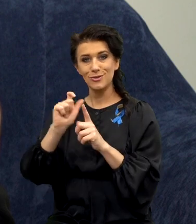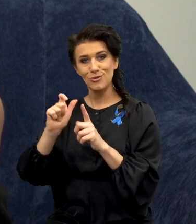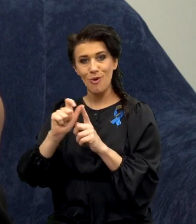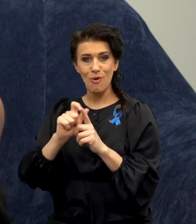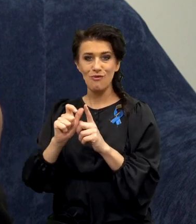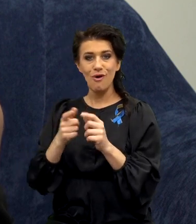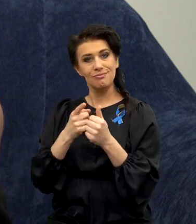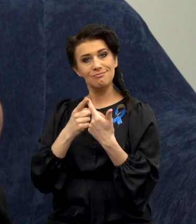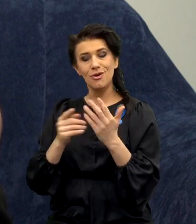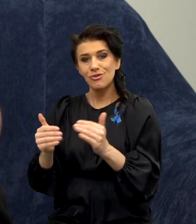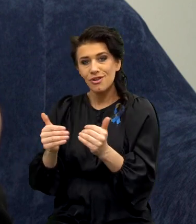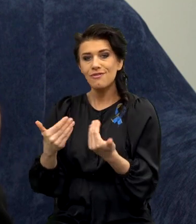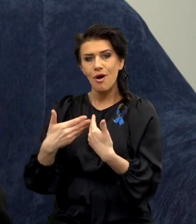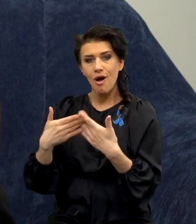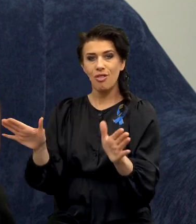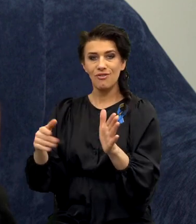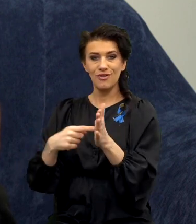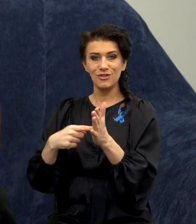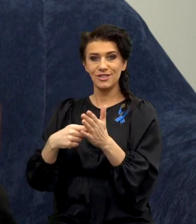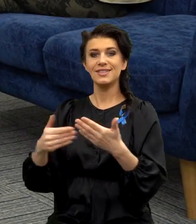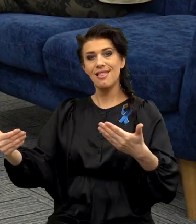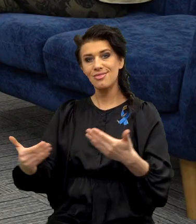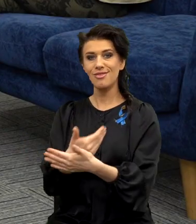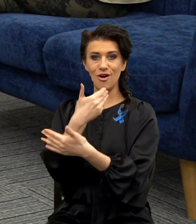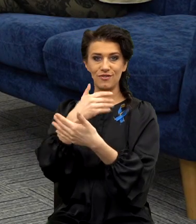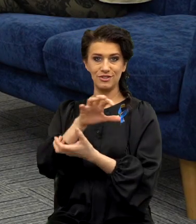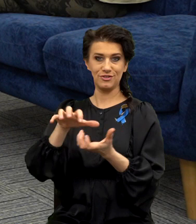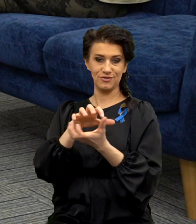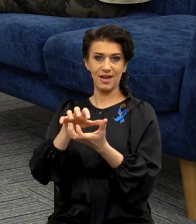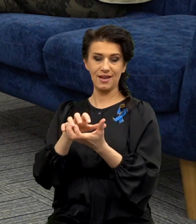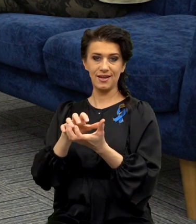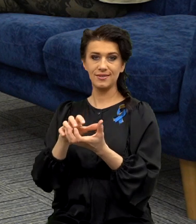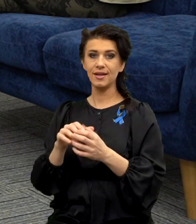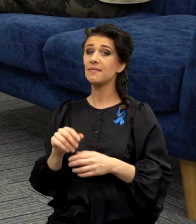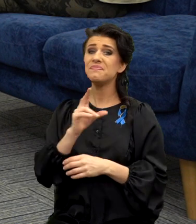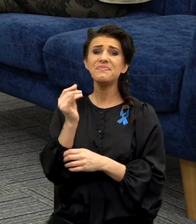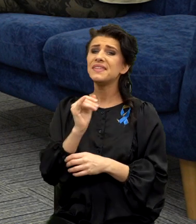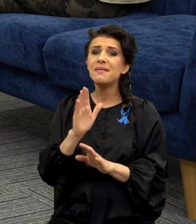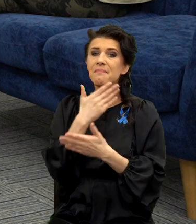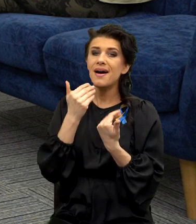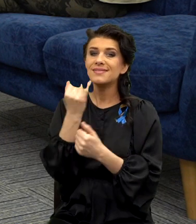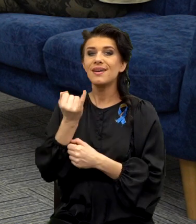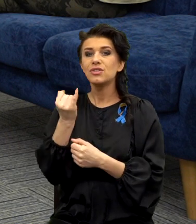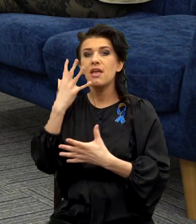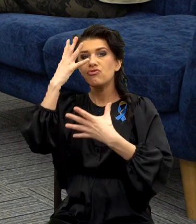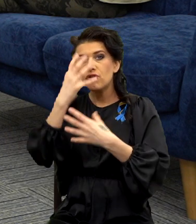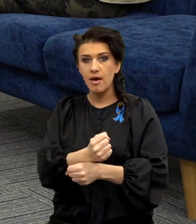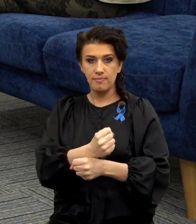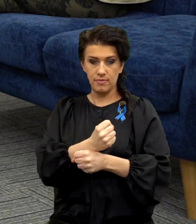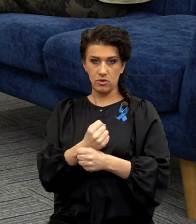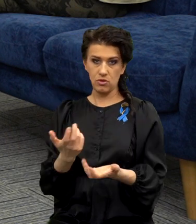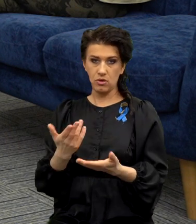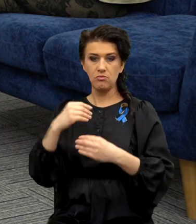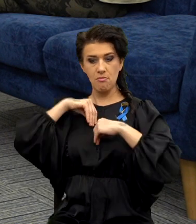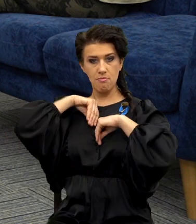też możliwość, żeby otworzyć się na to nowe. Nie zawsze to musi być w takich ciemnych barwach. Tak jak mówimy o